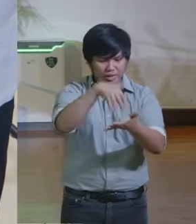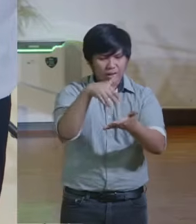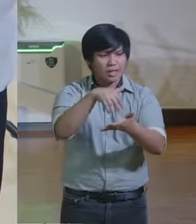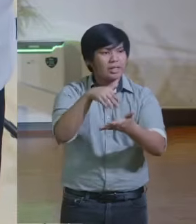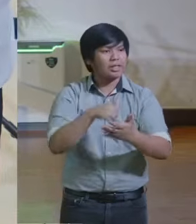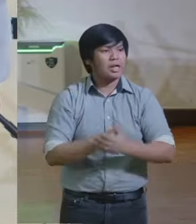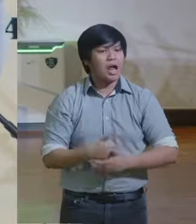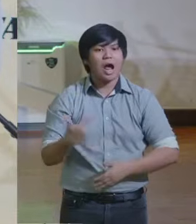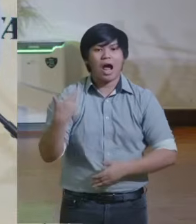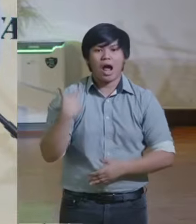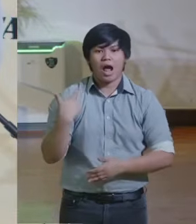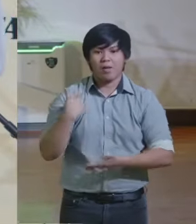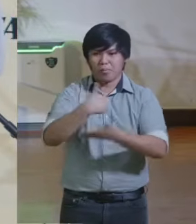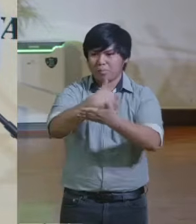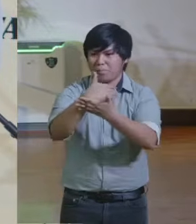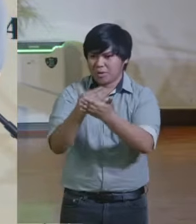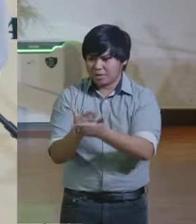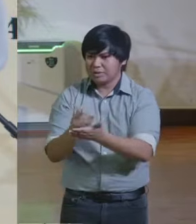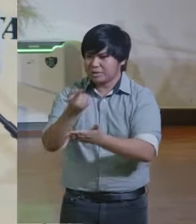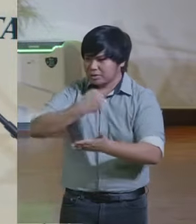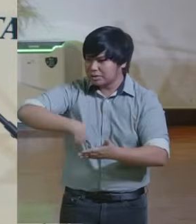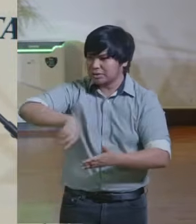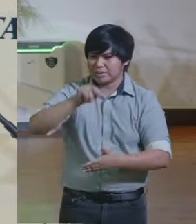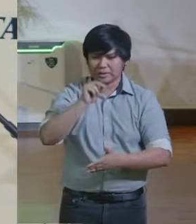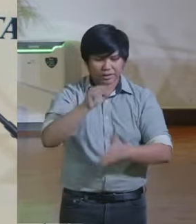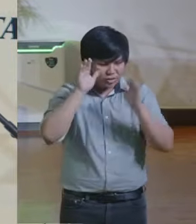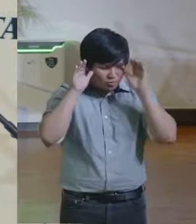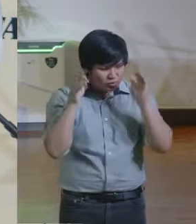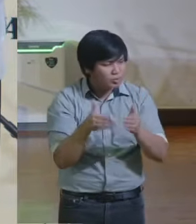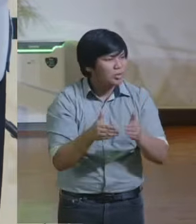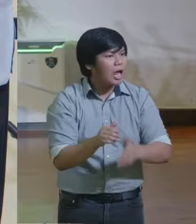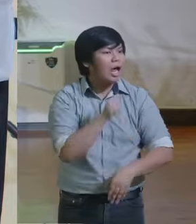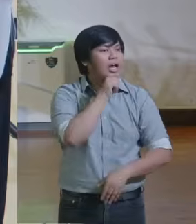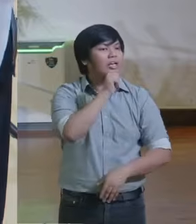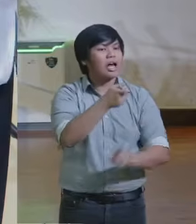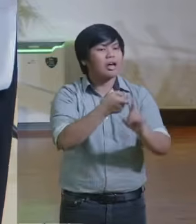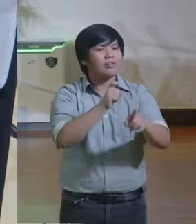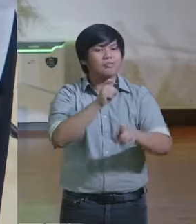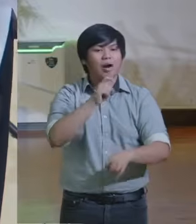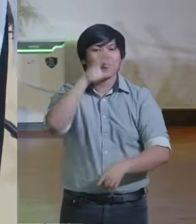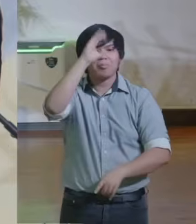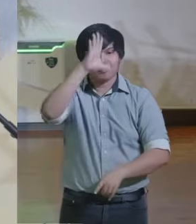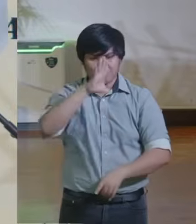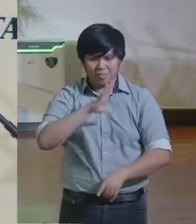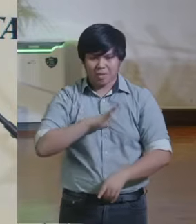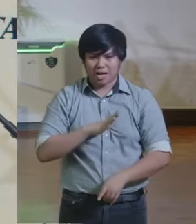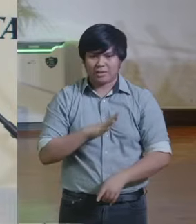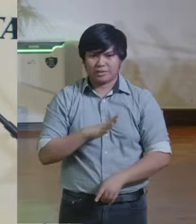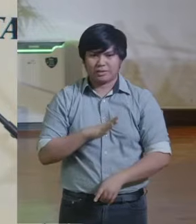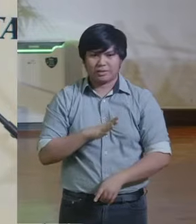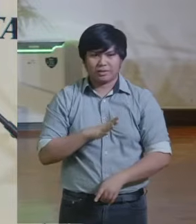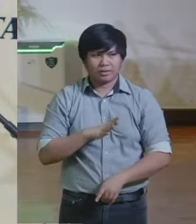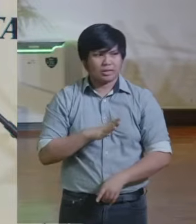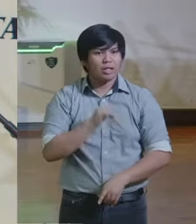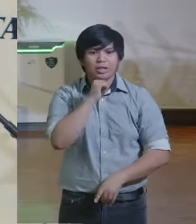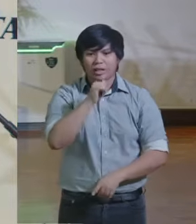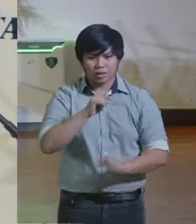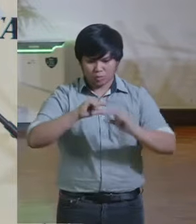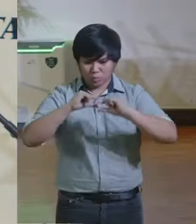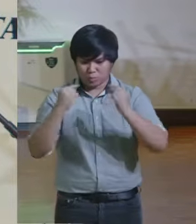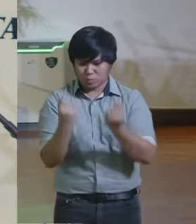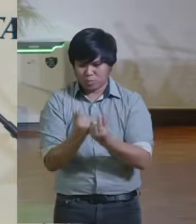ang isang bahagi dito na kailangan yung pansinin. Not from men, plural, mga councils of